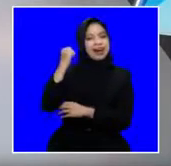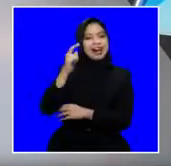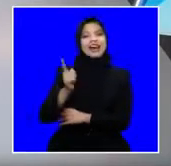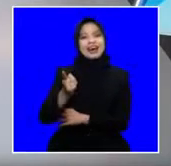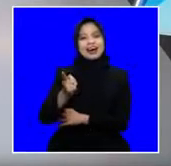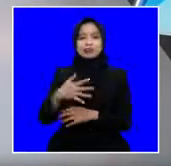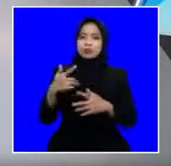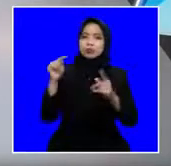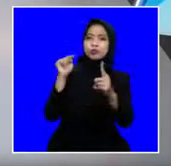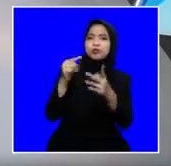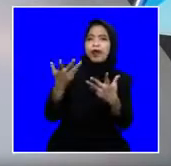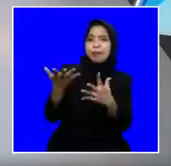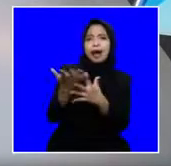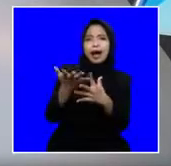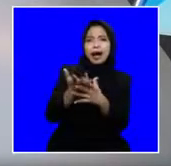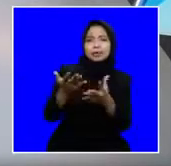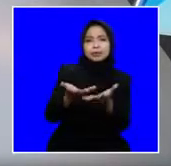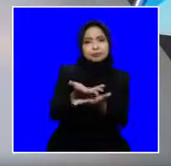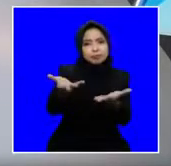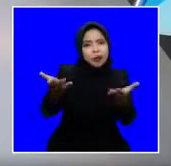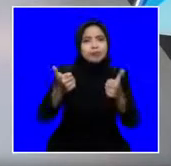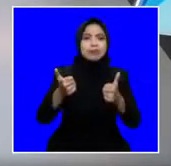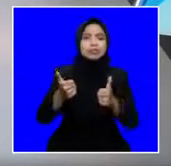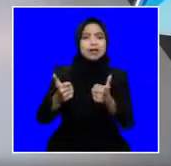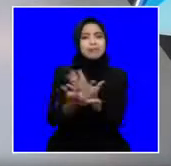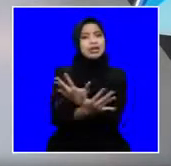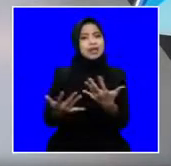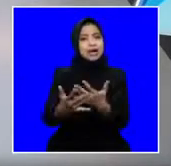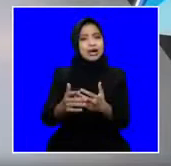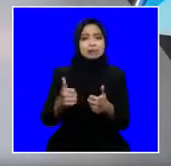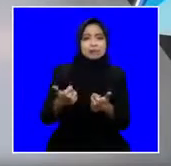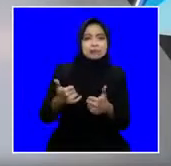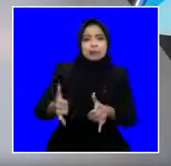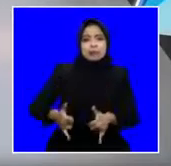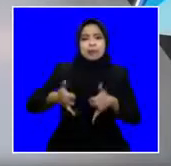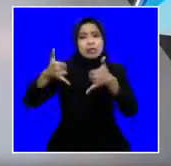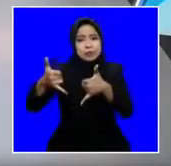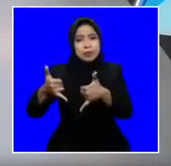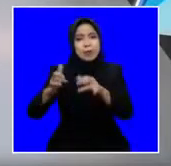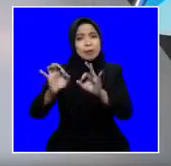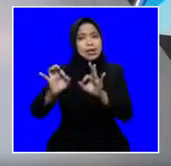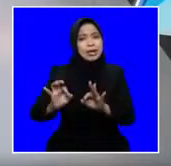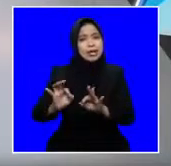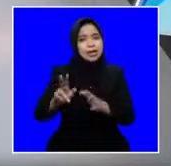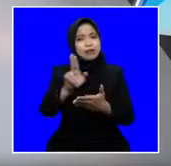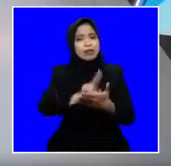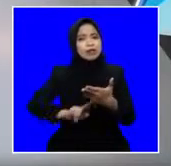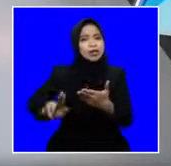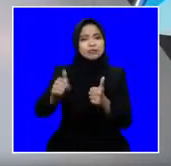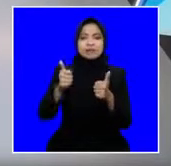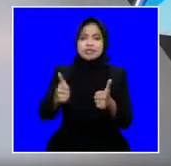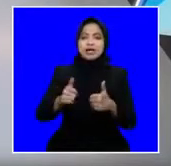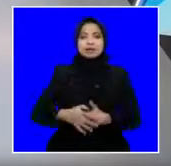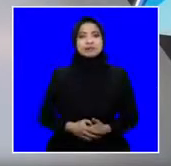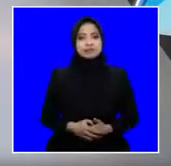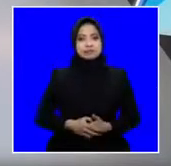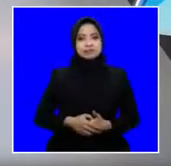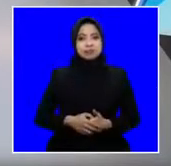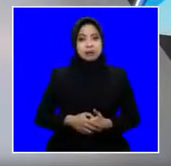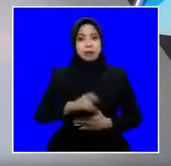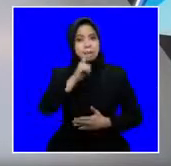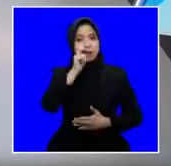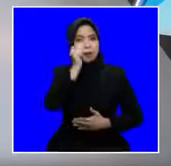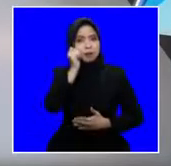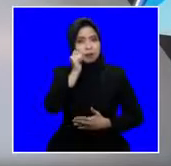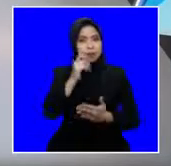yang memberikan akses lebih luas kepada masyarakat untuk menempuh dan menyelesaikan pendidikan tinggi. Program-program tersebut, Ibu